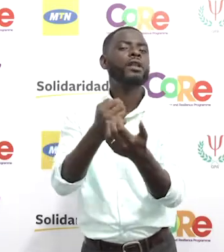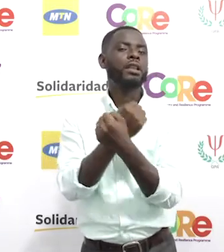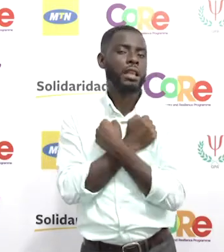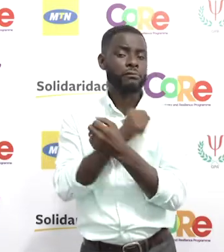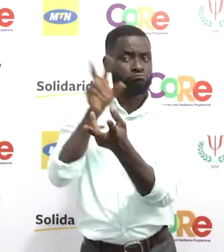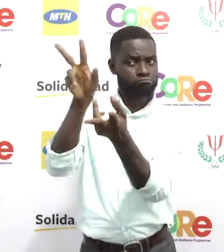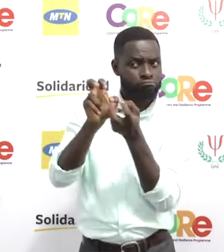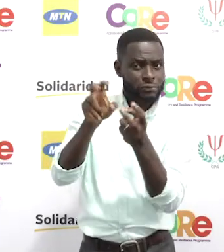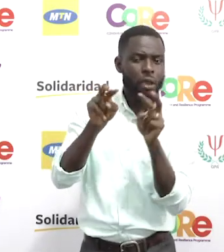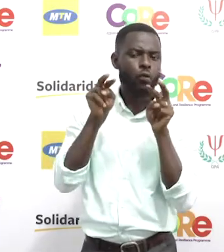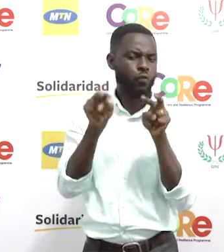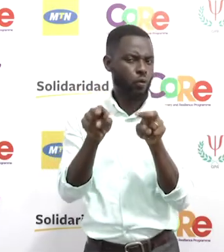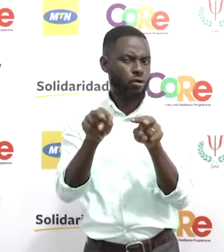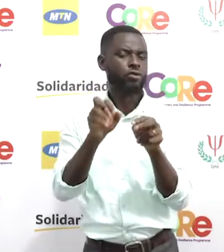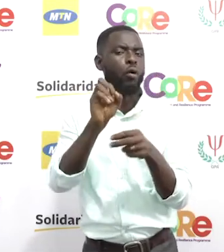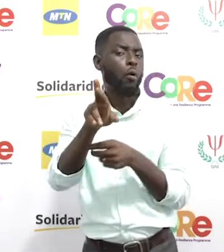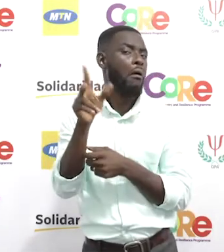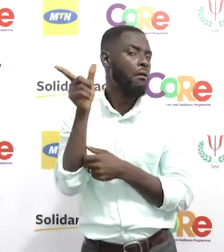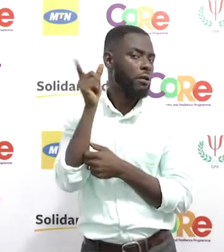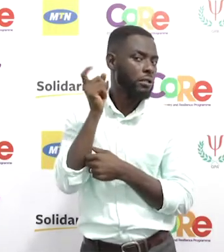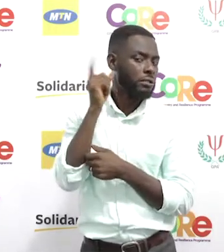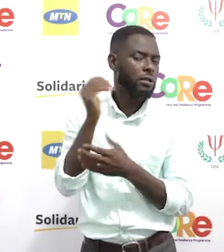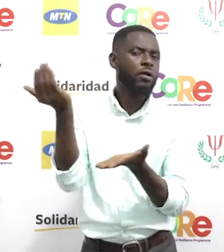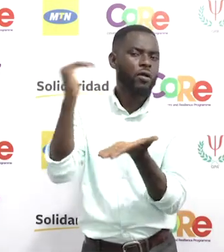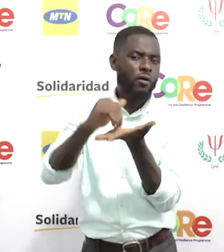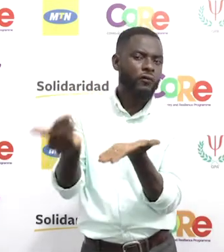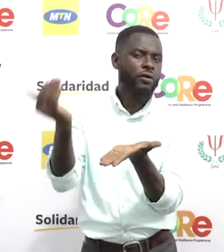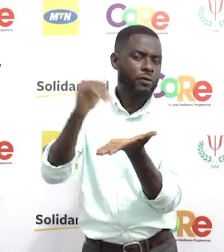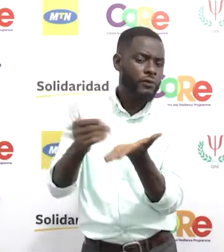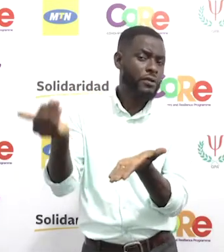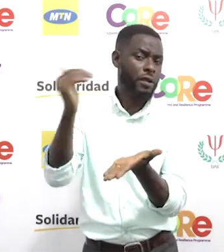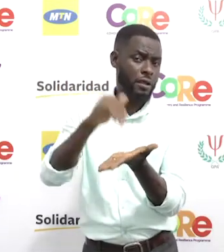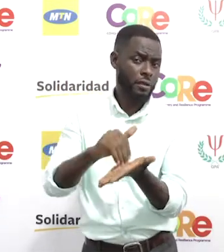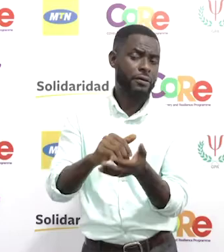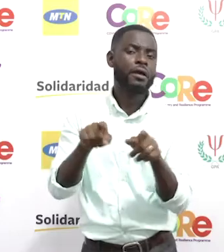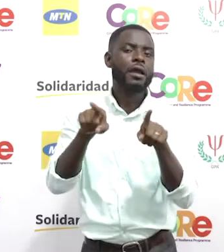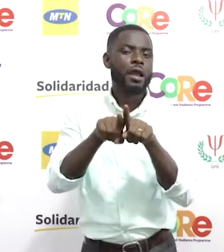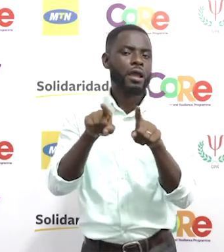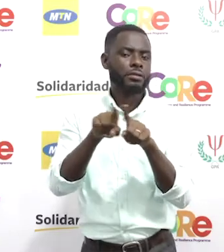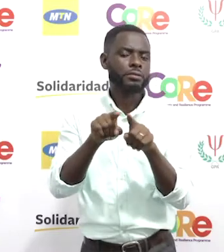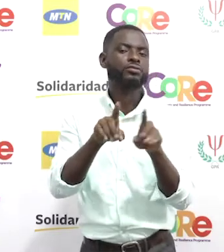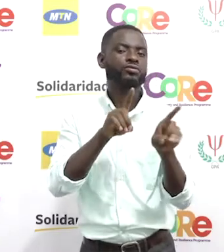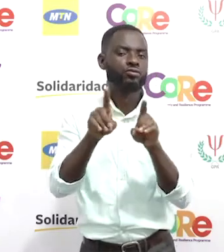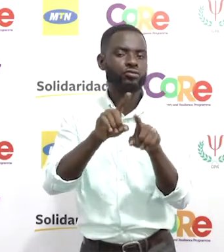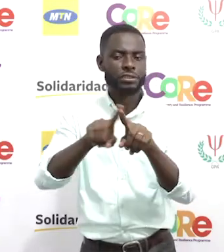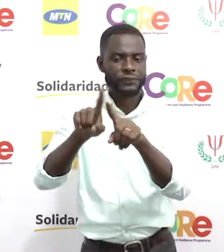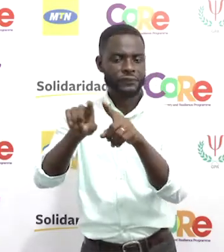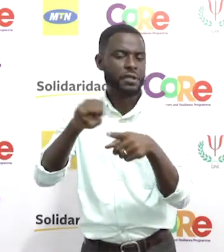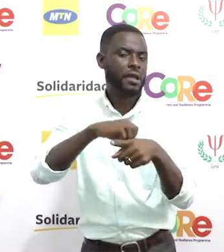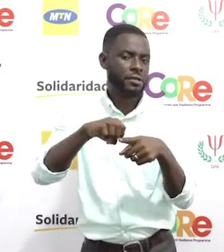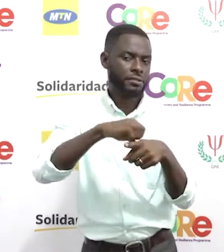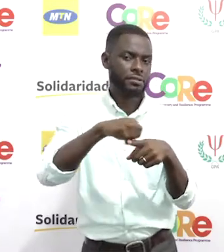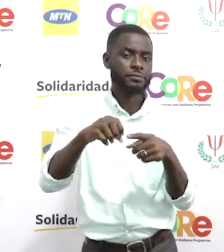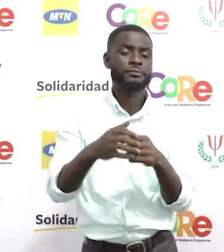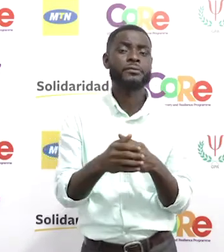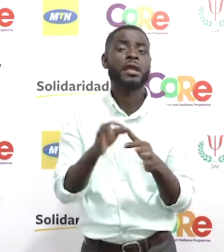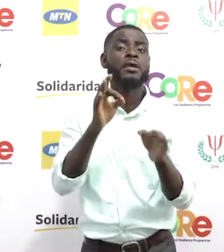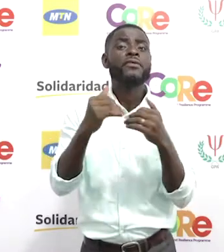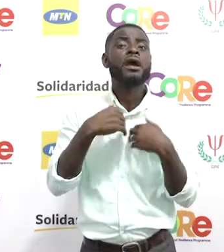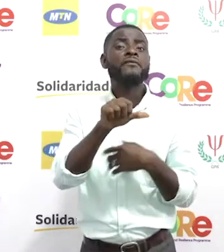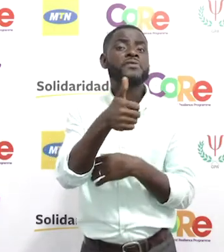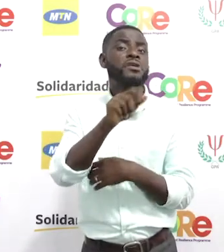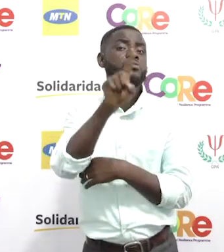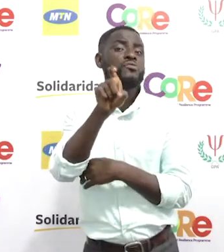kwe, no butwe, no yamlin shiabo. Biani ofio ni chumo insro tuye. Keji oye sane